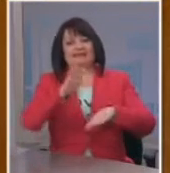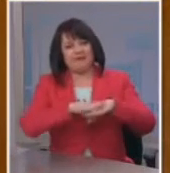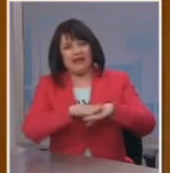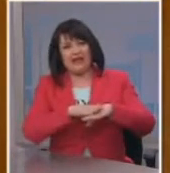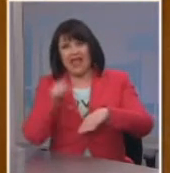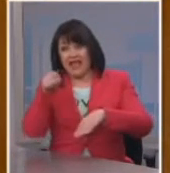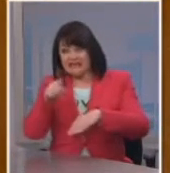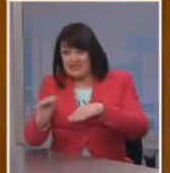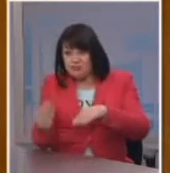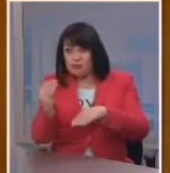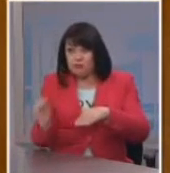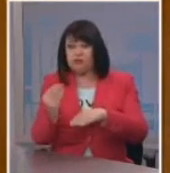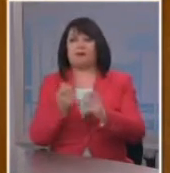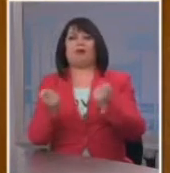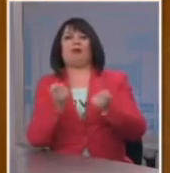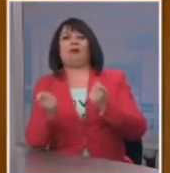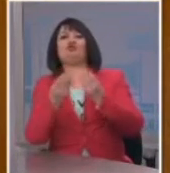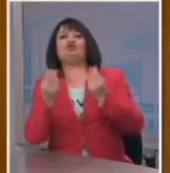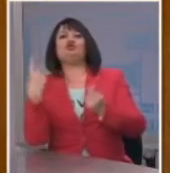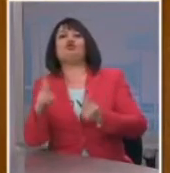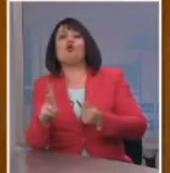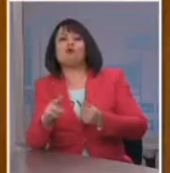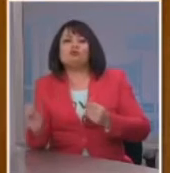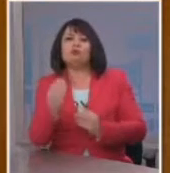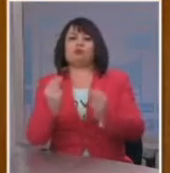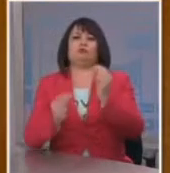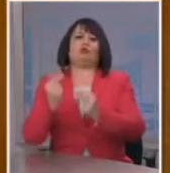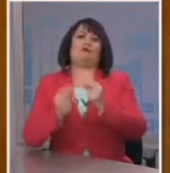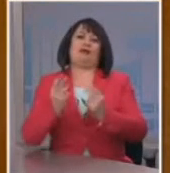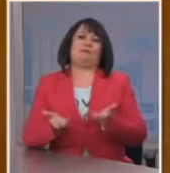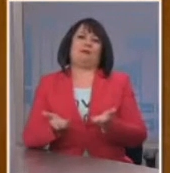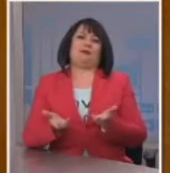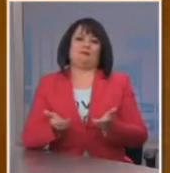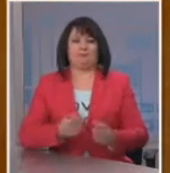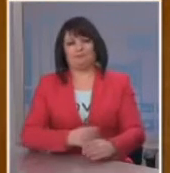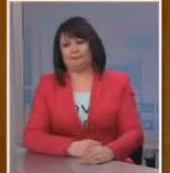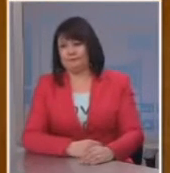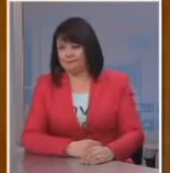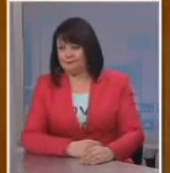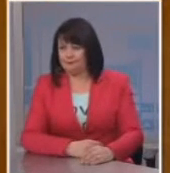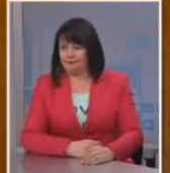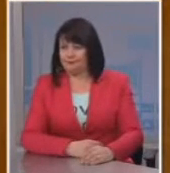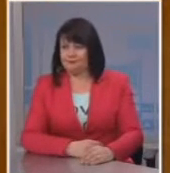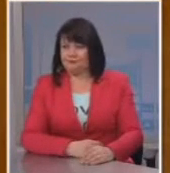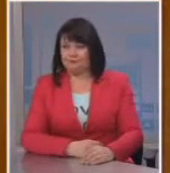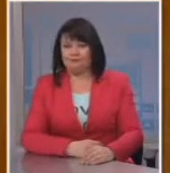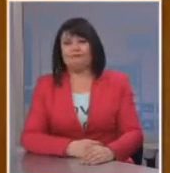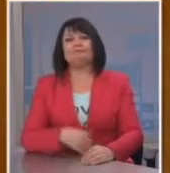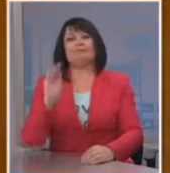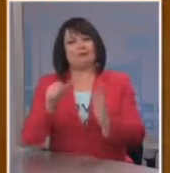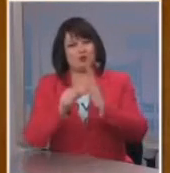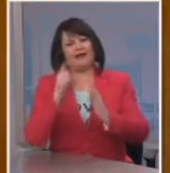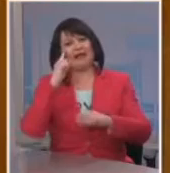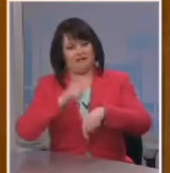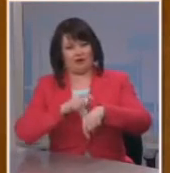δημιούργησατε εσείς, διαχειριζόμενοι με τον τρόπο που διαχειριστήκατε τα δύο προηγούμενα μνημόνια. Κύριε Πρόεδρε, κατανοώ